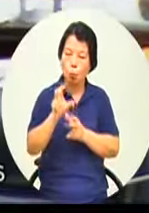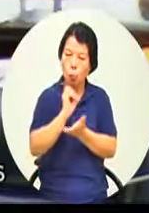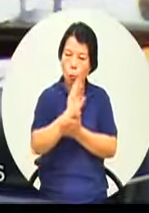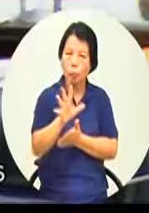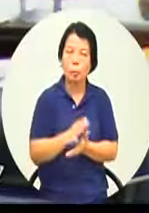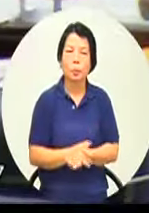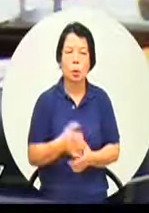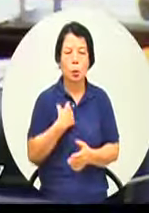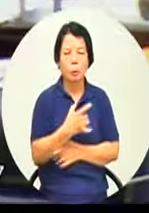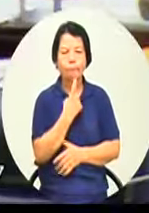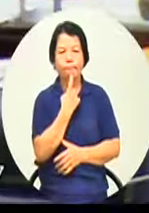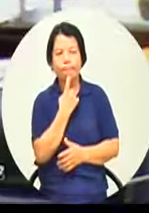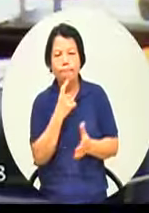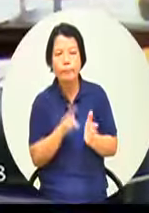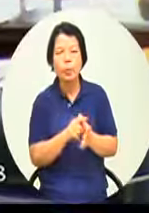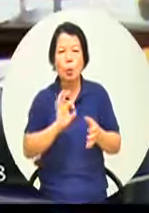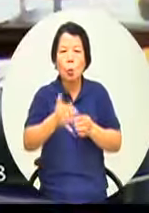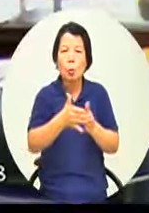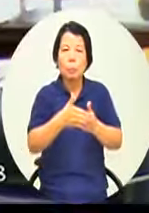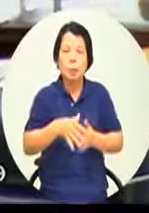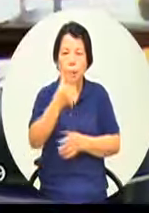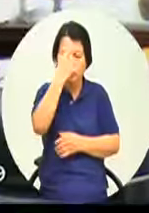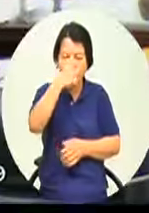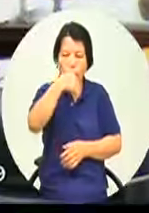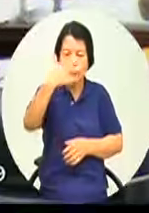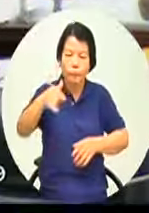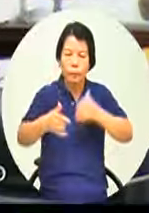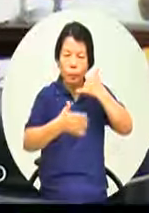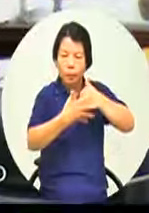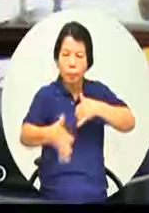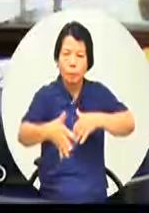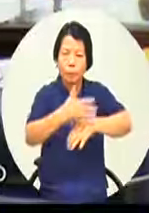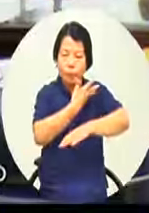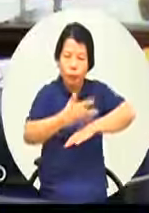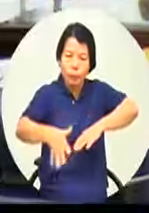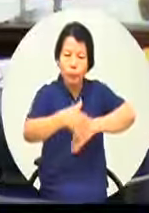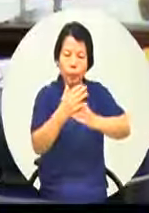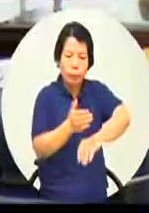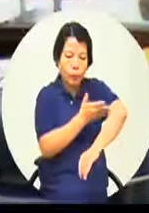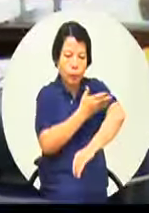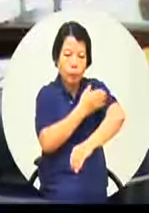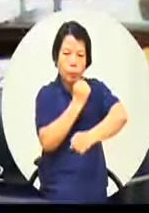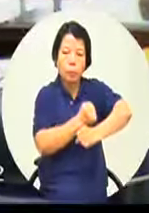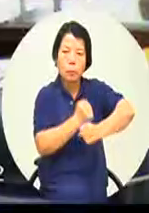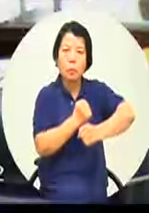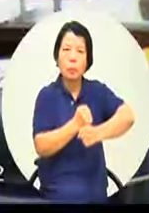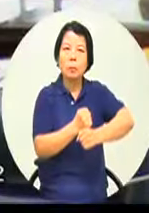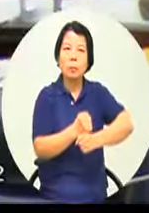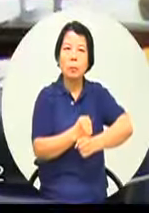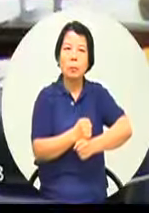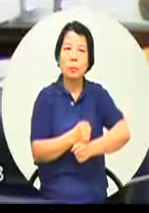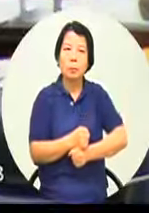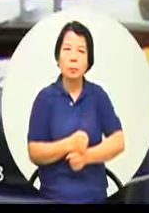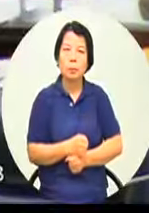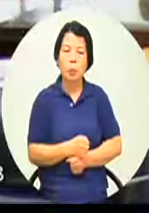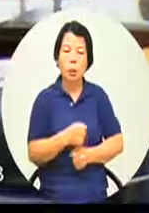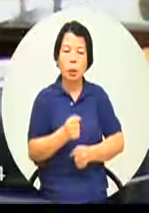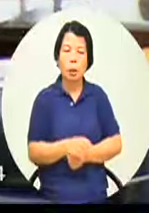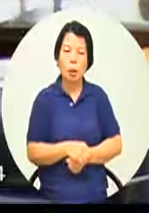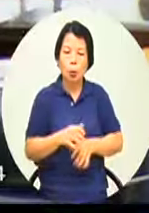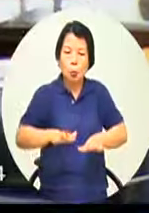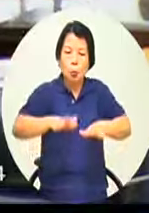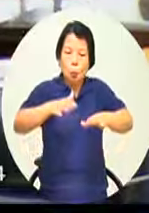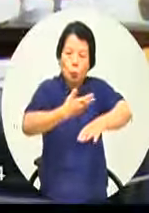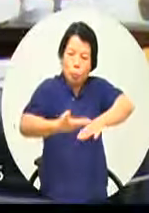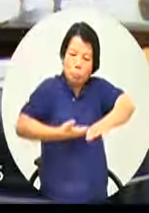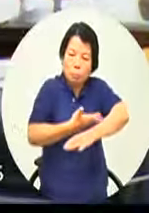本来很纳闷，我们为什么要在凤山溪的上游端做那么多的那个滞洪池哦？